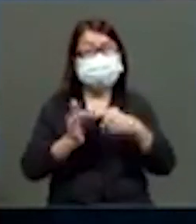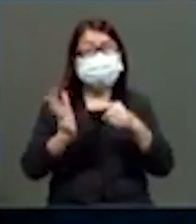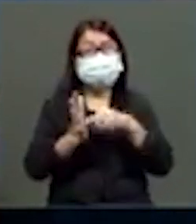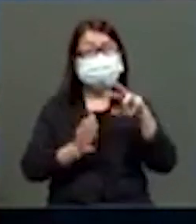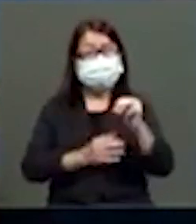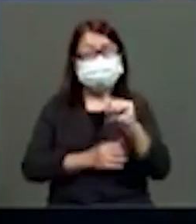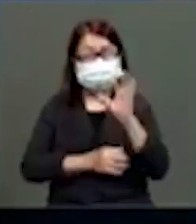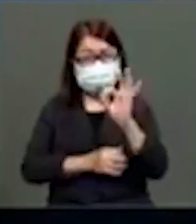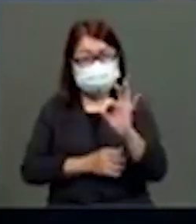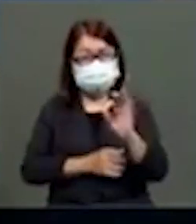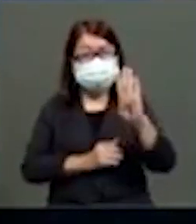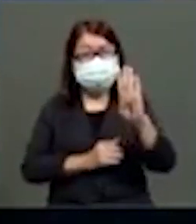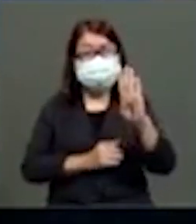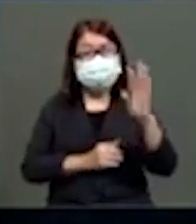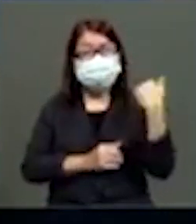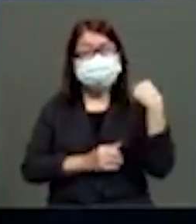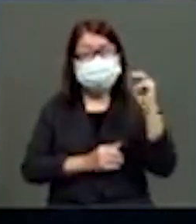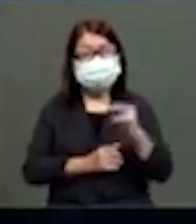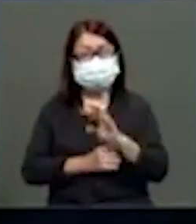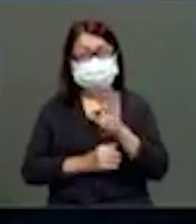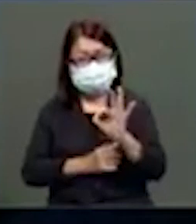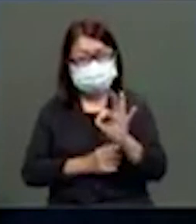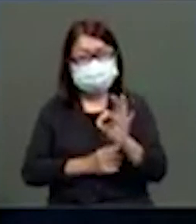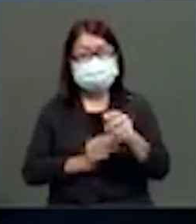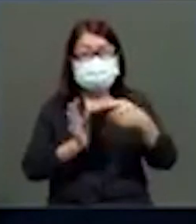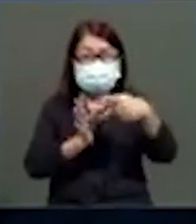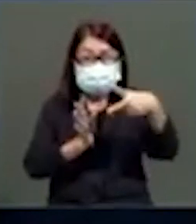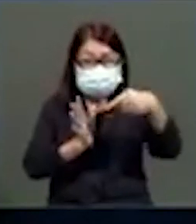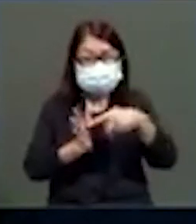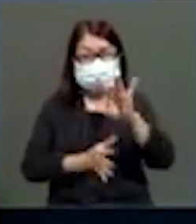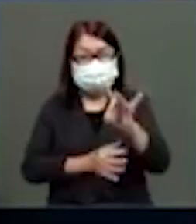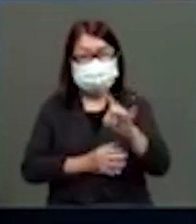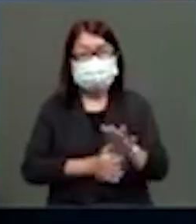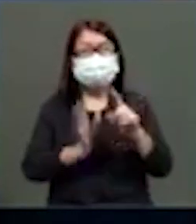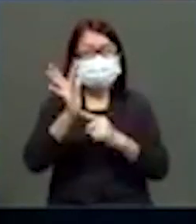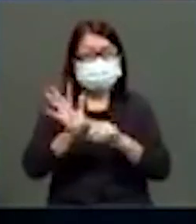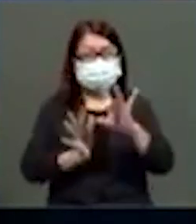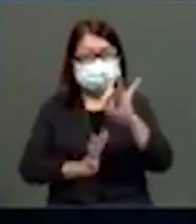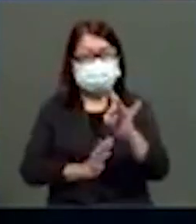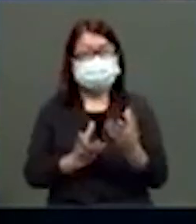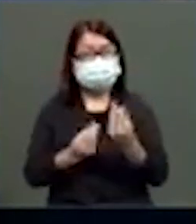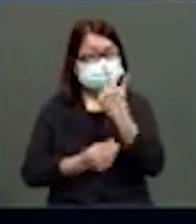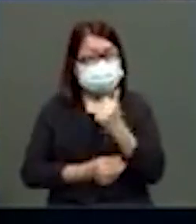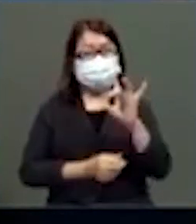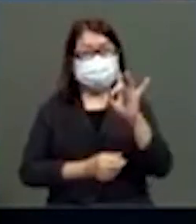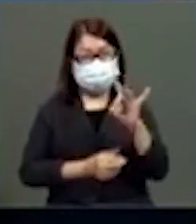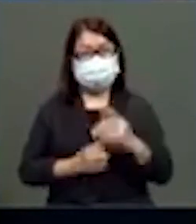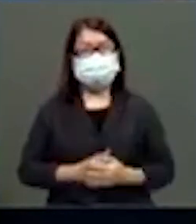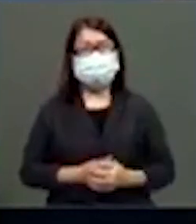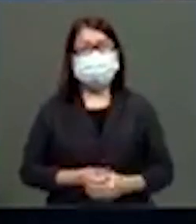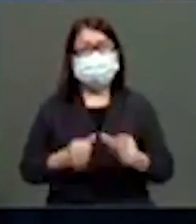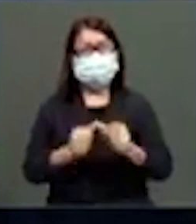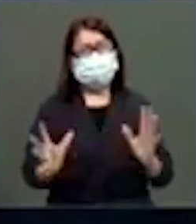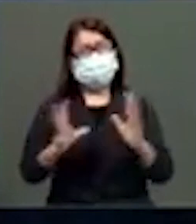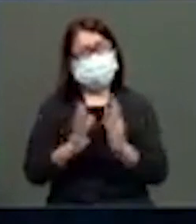กลุ่ม9ภาษีเจริญ8บางขุนเทียน8ดินแดงอีก8วันนี้ในที่ประชุมได้ม